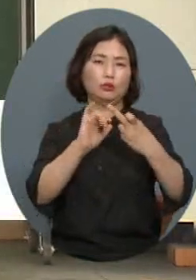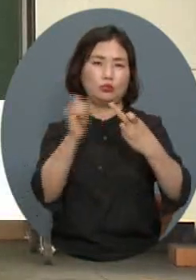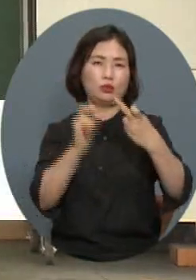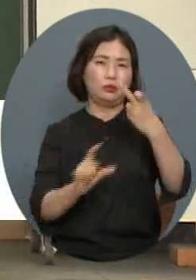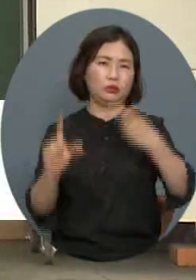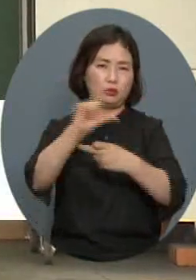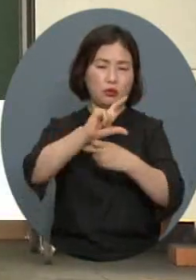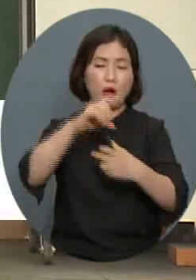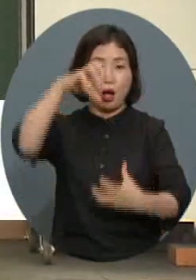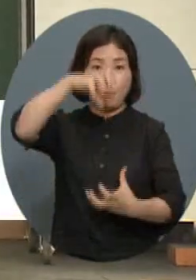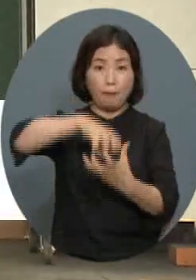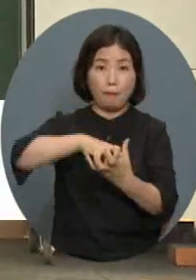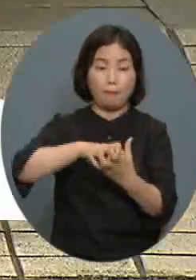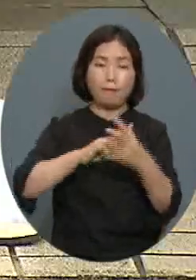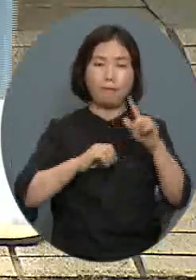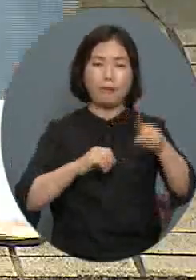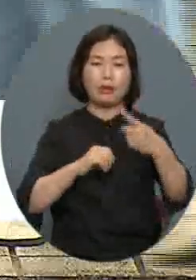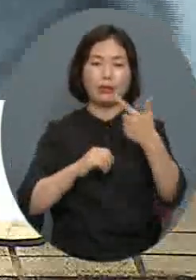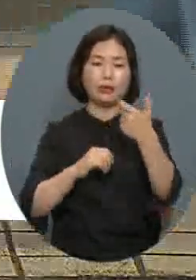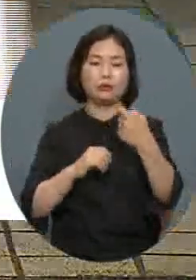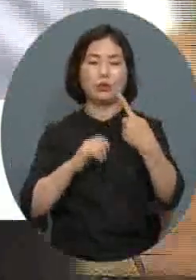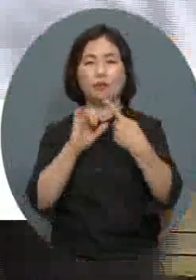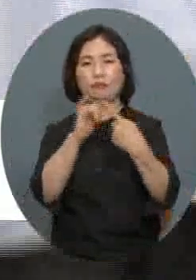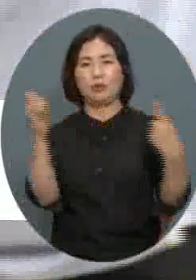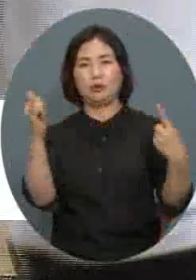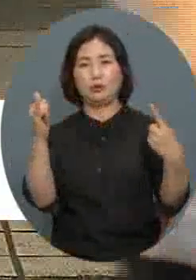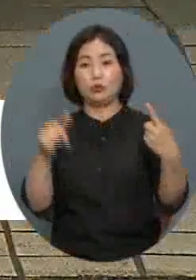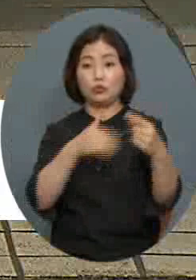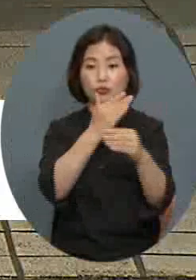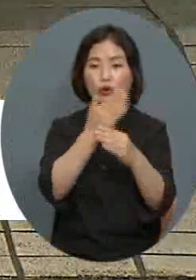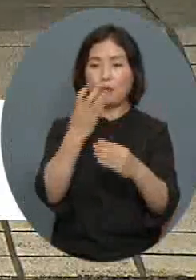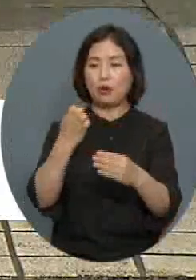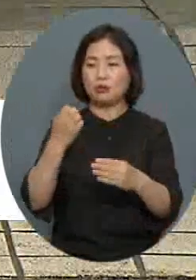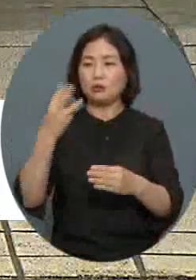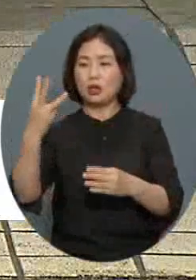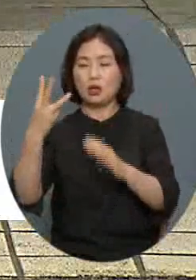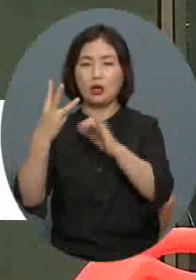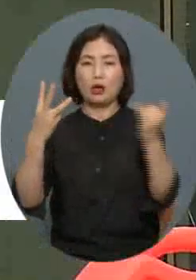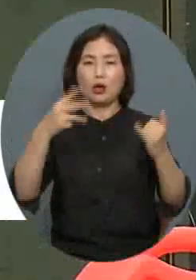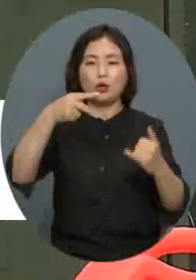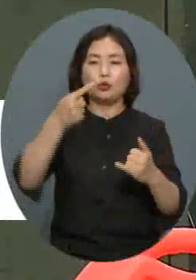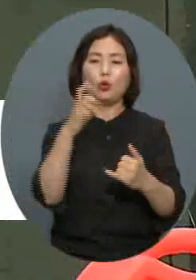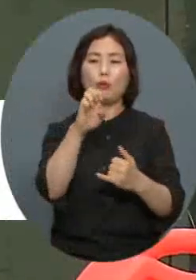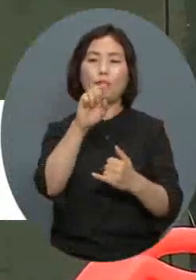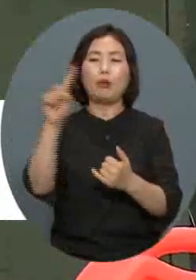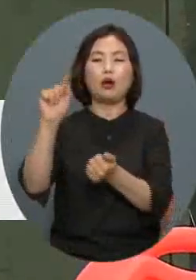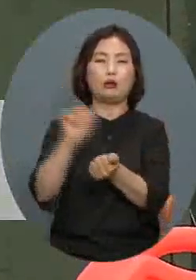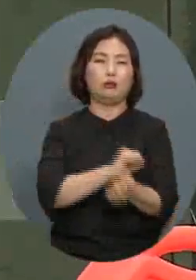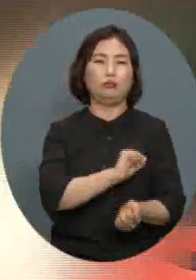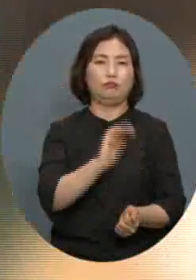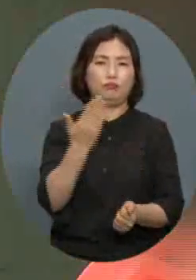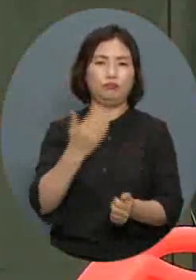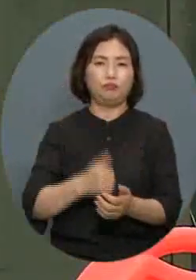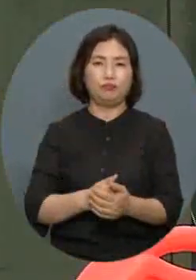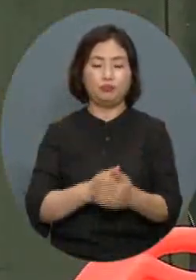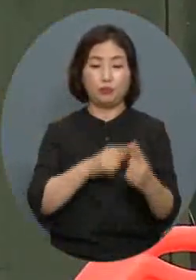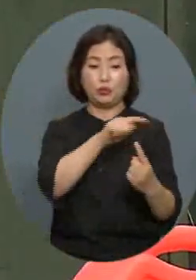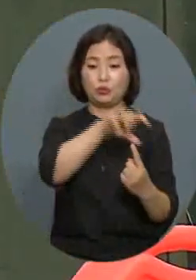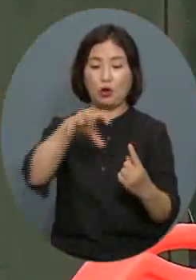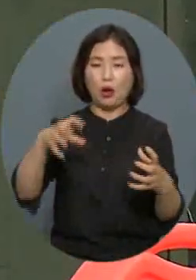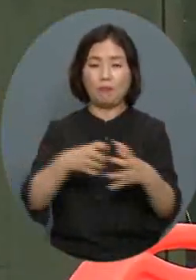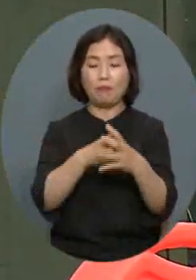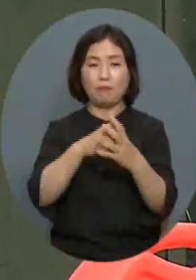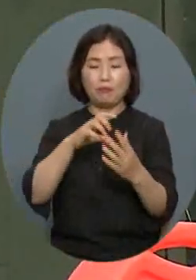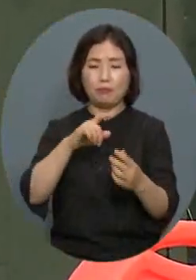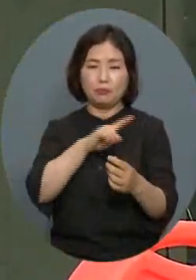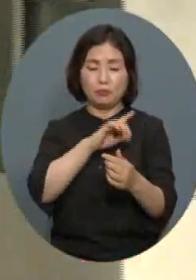나왔습니다. 누적 확진자는 161명으로 이 가운데 43명은 돌파 감염으로 확인됐습니다. 두 곳 모두